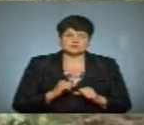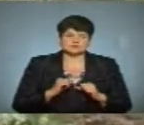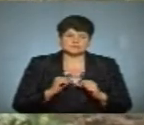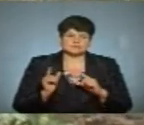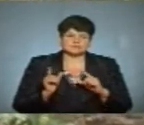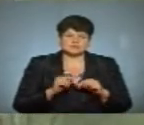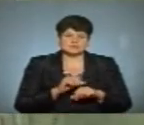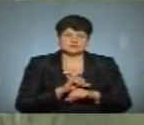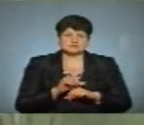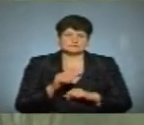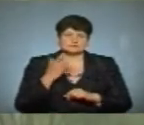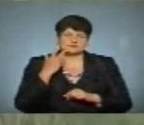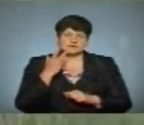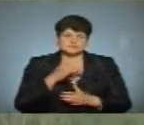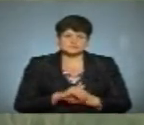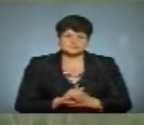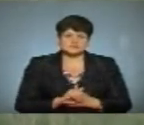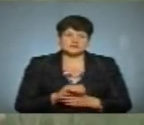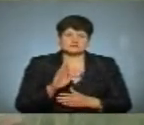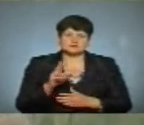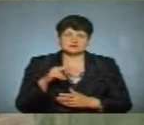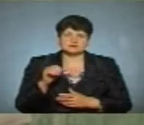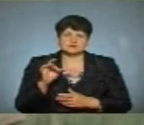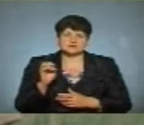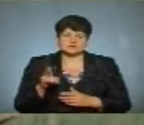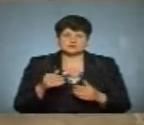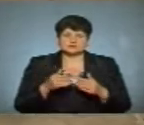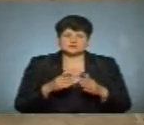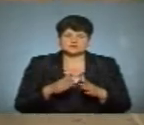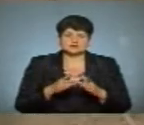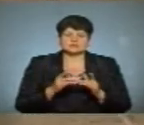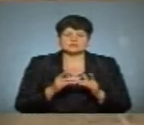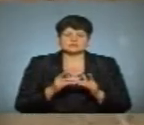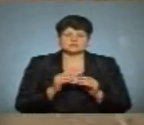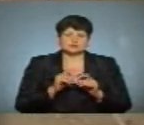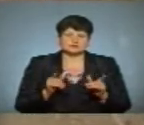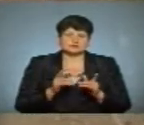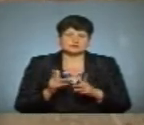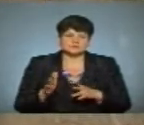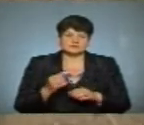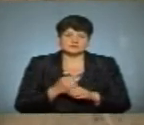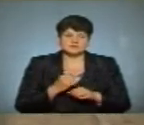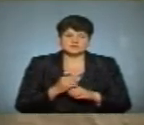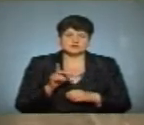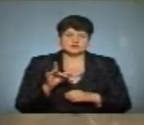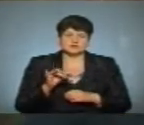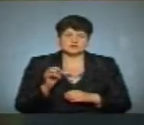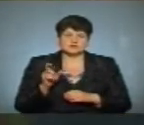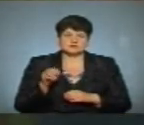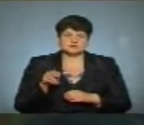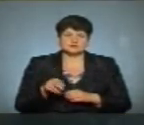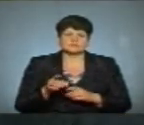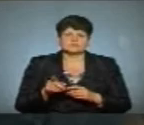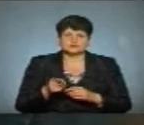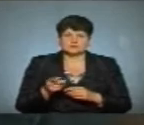за кордон, ну, в Штати. Василь Деркач – випускник Бережанської школи-інтернату. Він працює рієлтором у Тернополі. Прийшов,